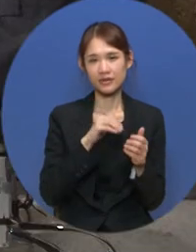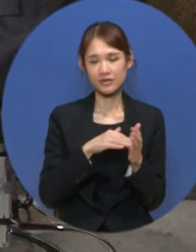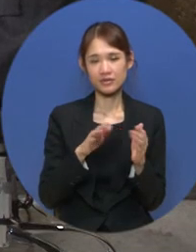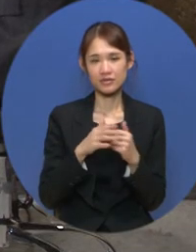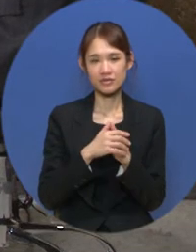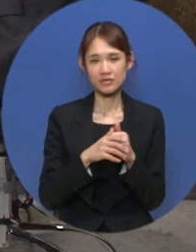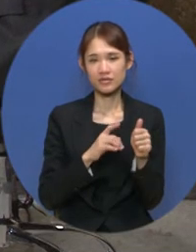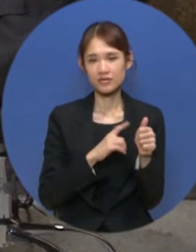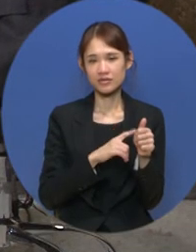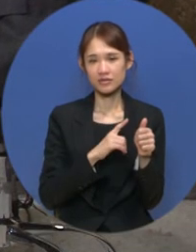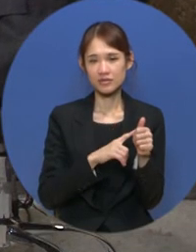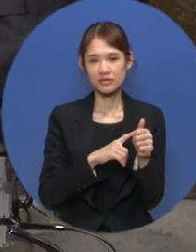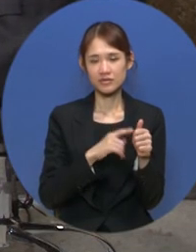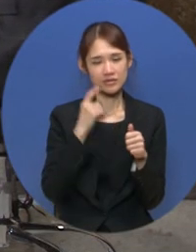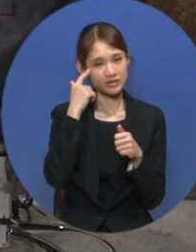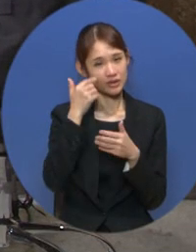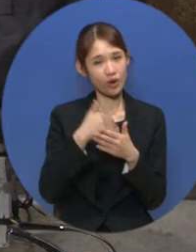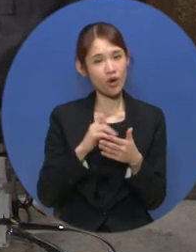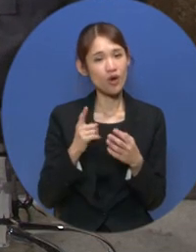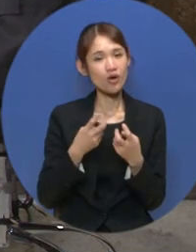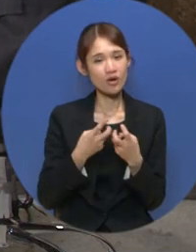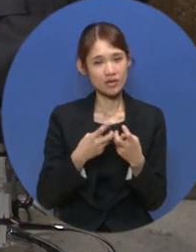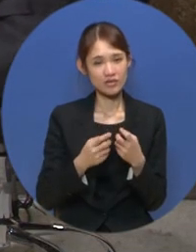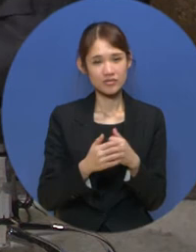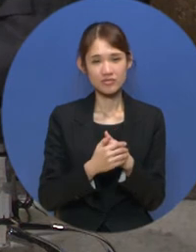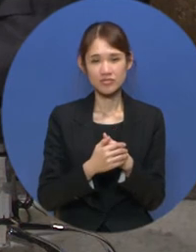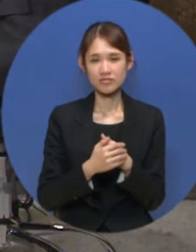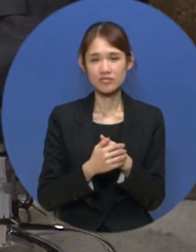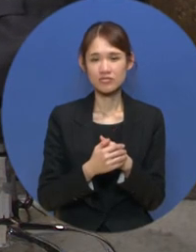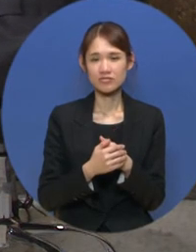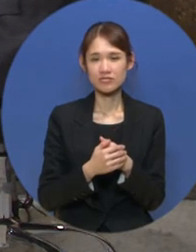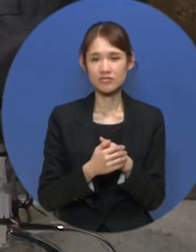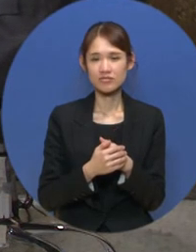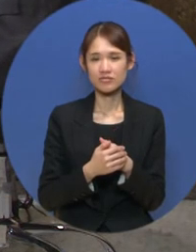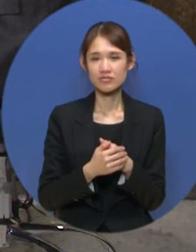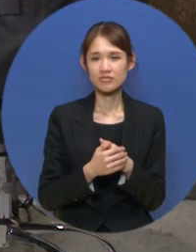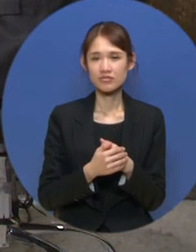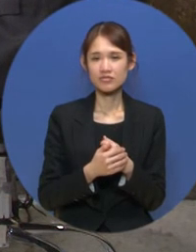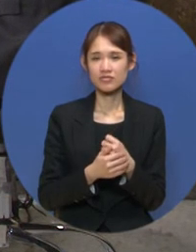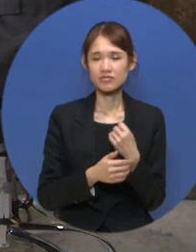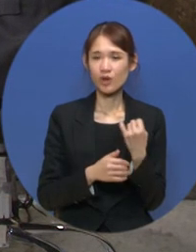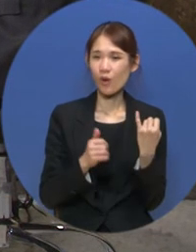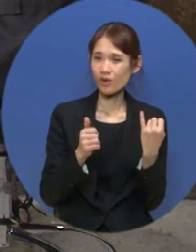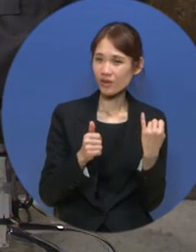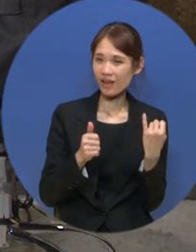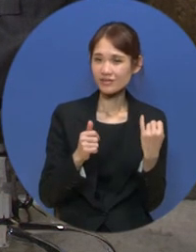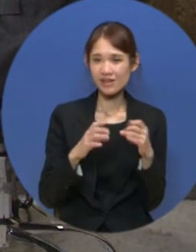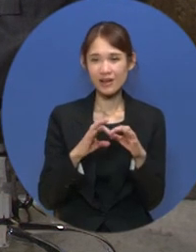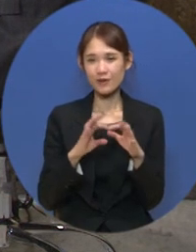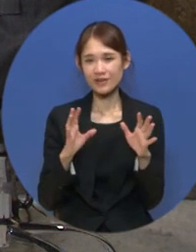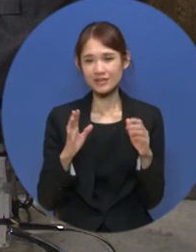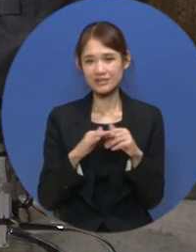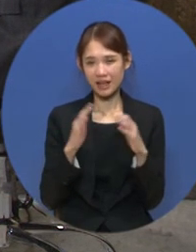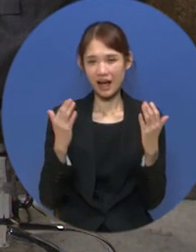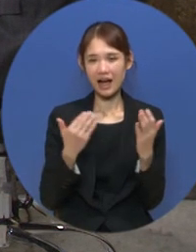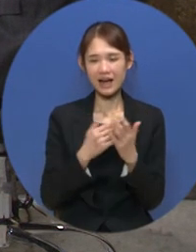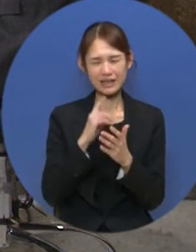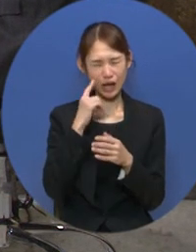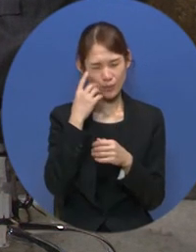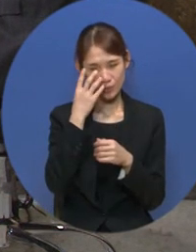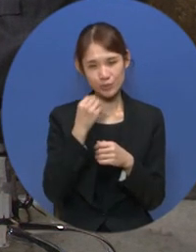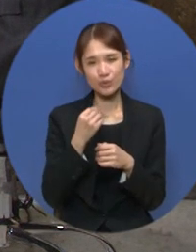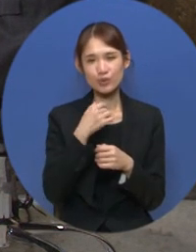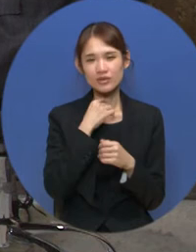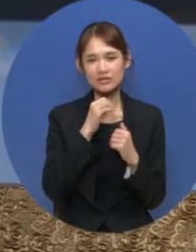또 남자분들의 의견은 또 어떠신가요? 남자분들도 근데 뭐 여성이나 남성이나 할거 없이 누구나 다